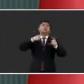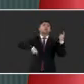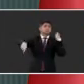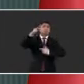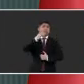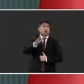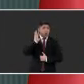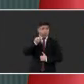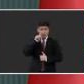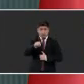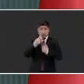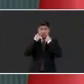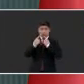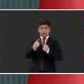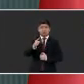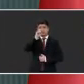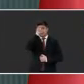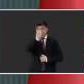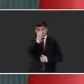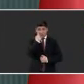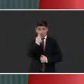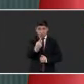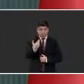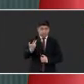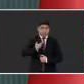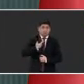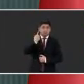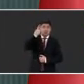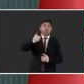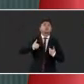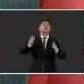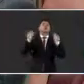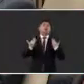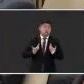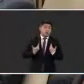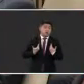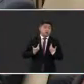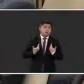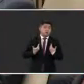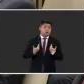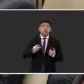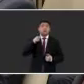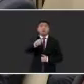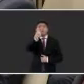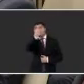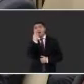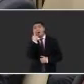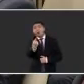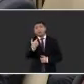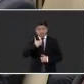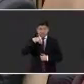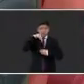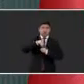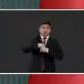Ama bu sadece bize ait değil. Bu sadece bize mahsus